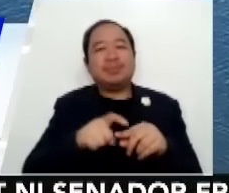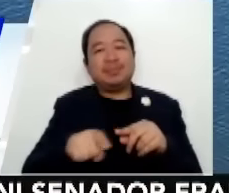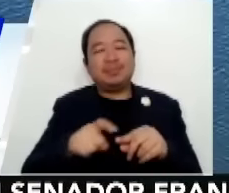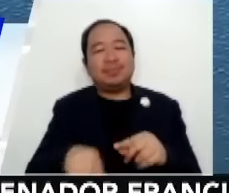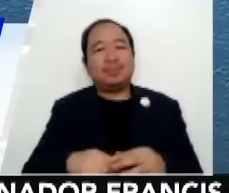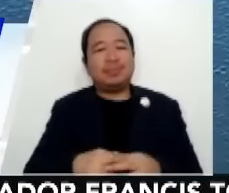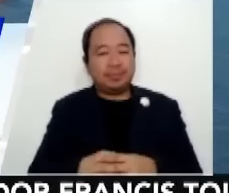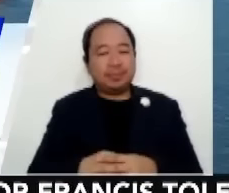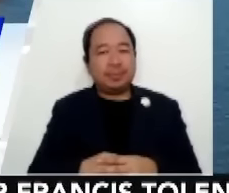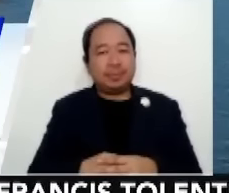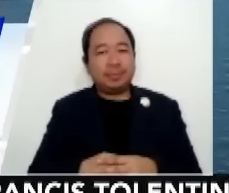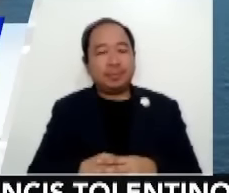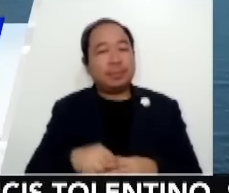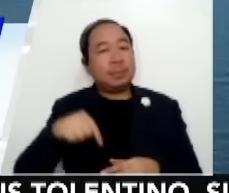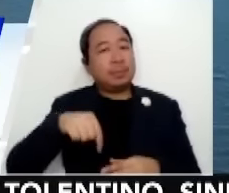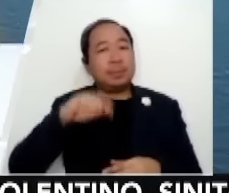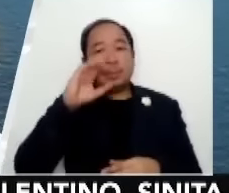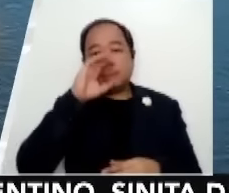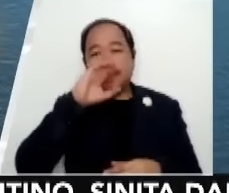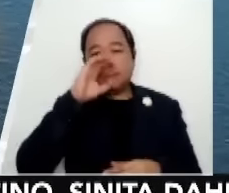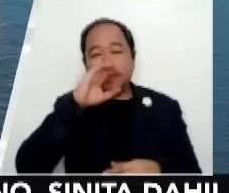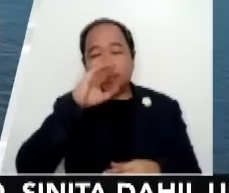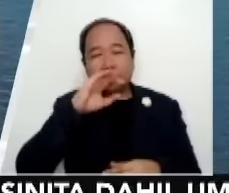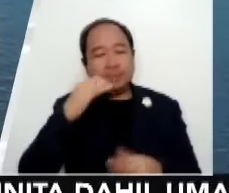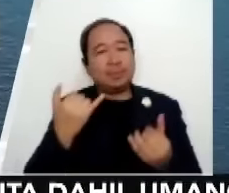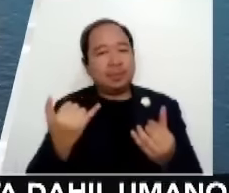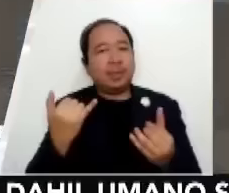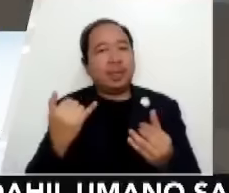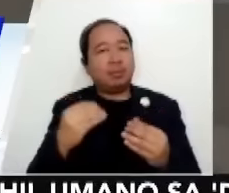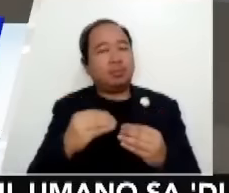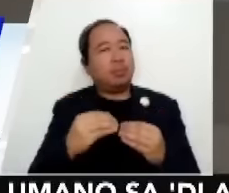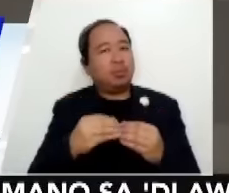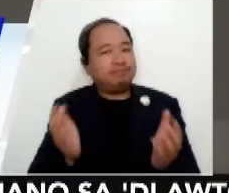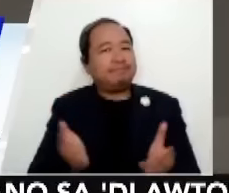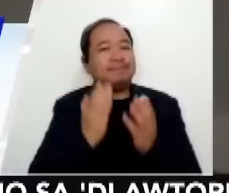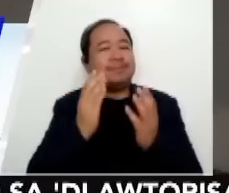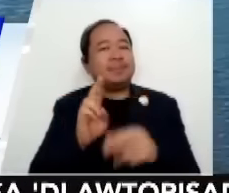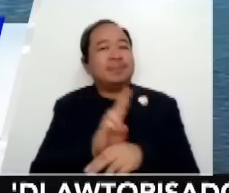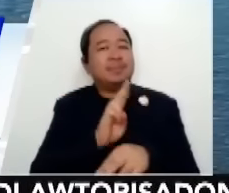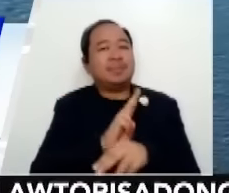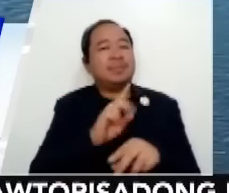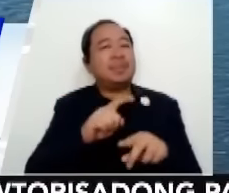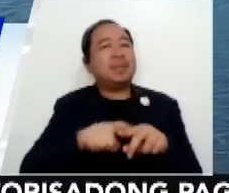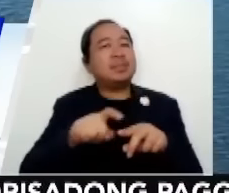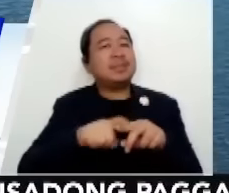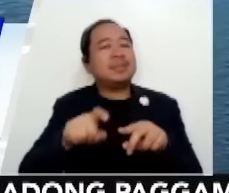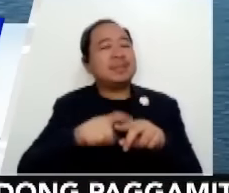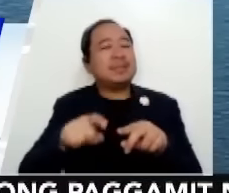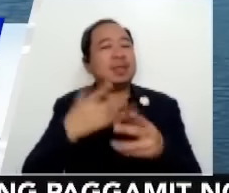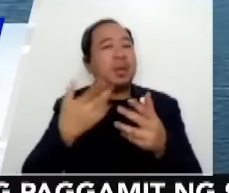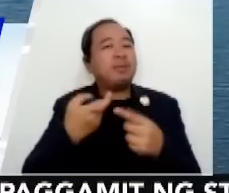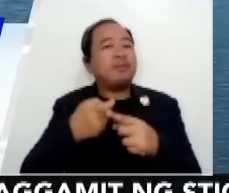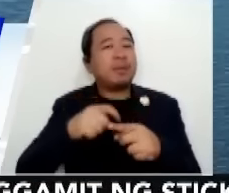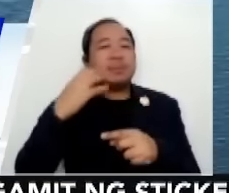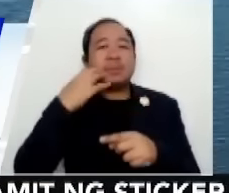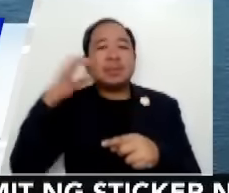Dito sa Cebu, itinodo pa nila ang paggamit ng enerhiya na mula sa araw. Ang Cebu-Cordova Link